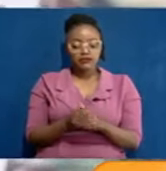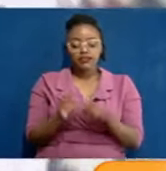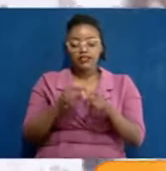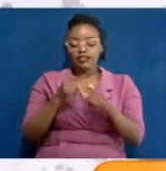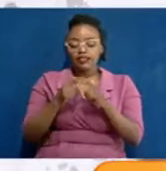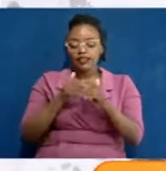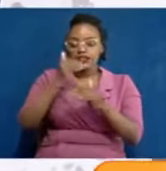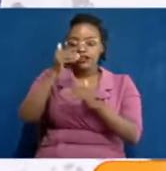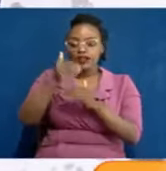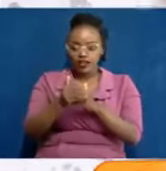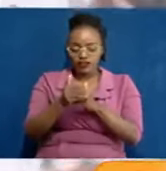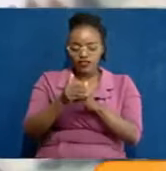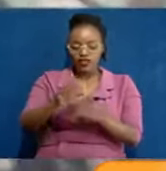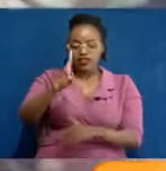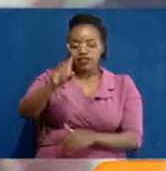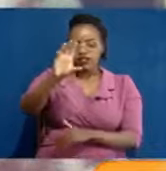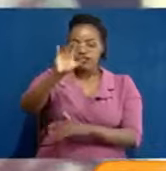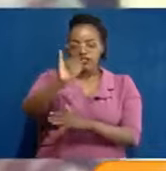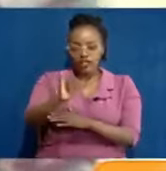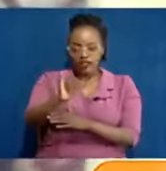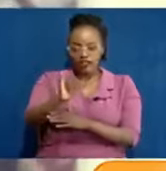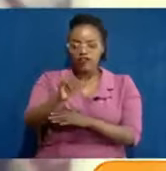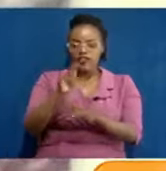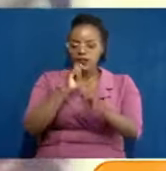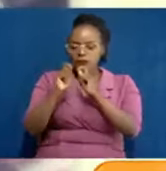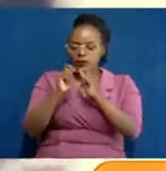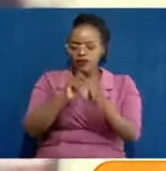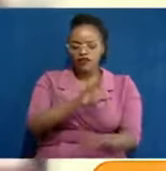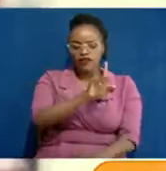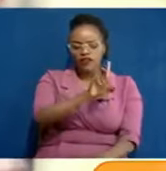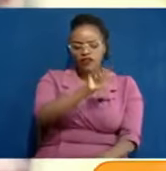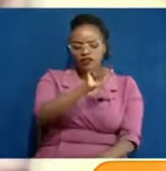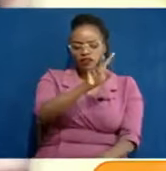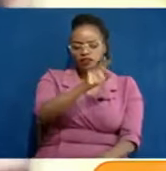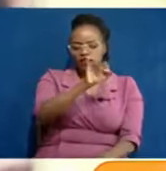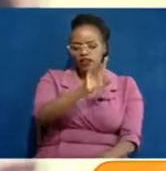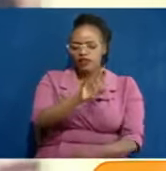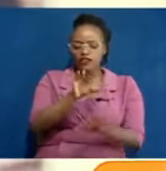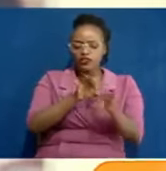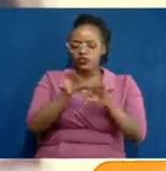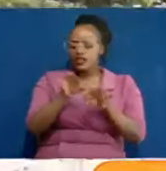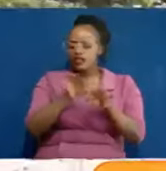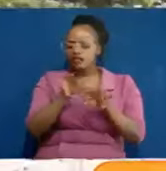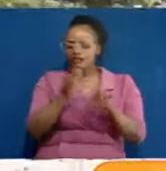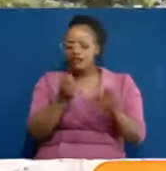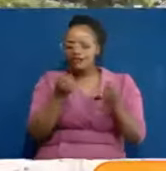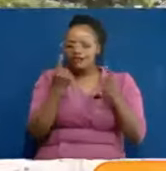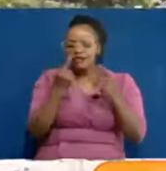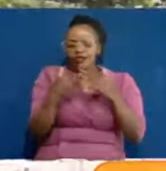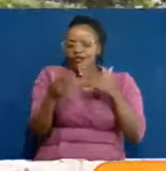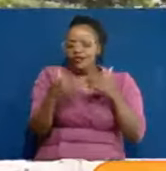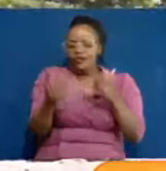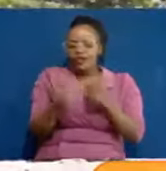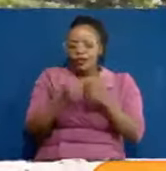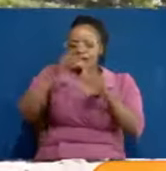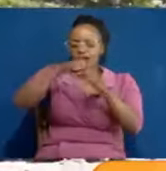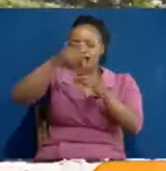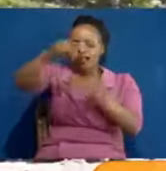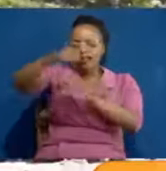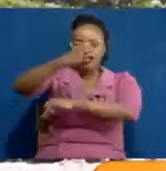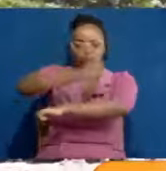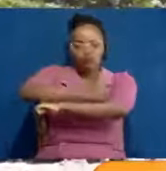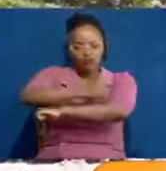Kisha, maafisa wa DCI walimhoji David Kinywa kubaini shughuli iliyokuwa ikiendelea shuleni